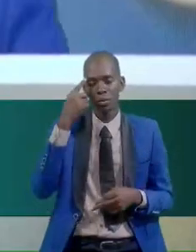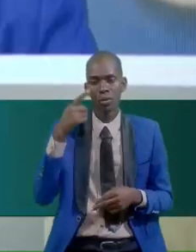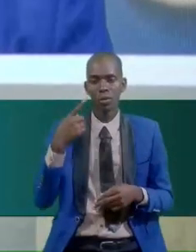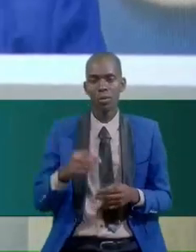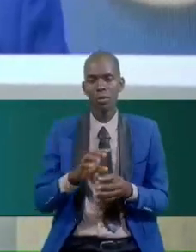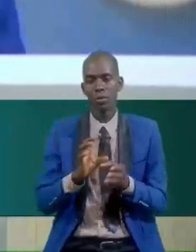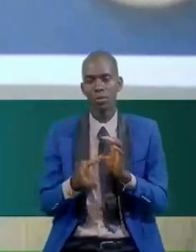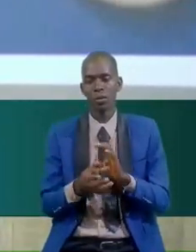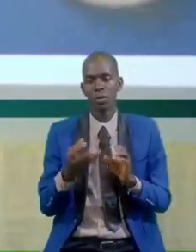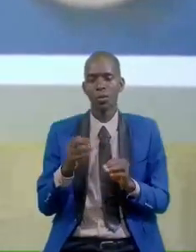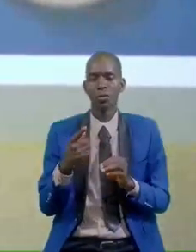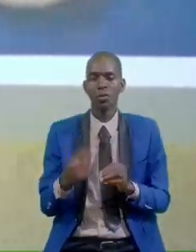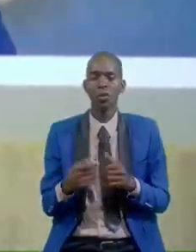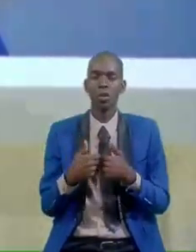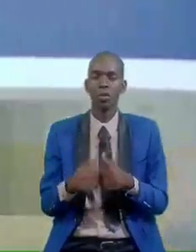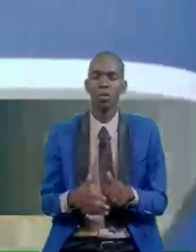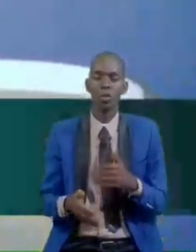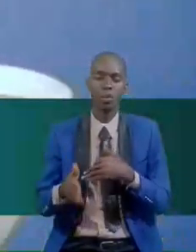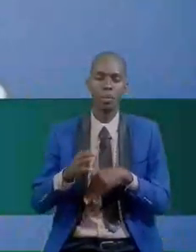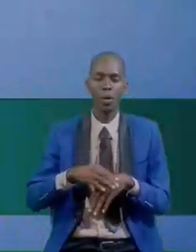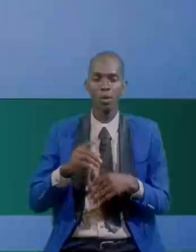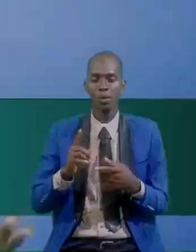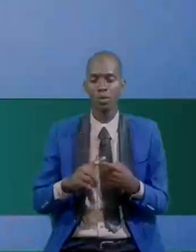des perdus. Voyons le premier élément dans le